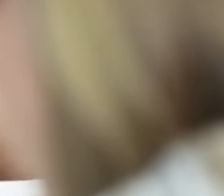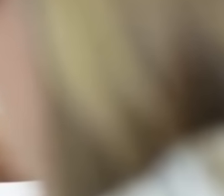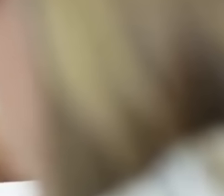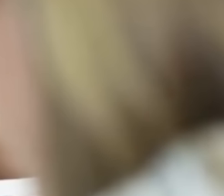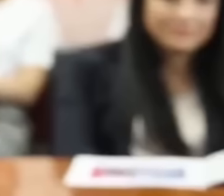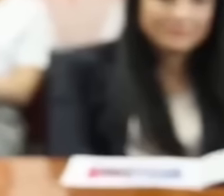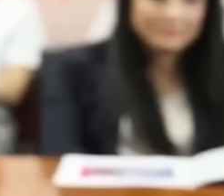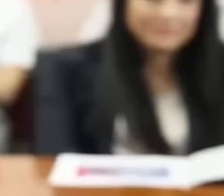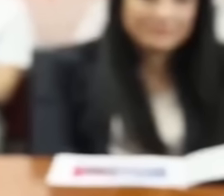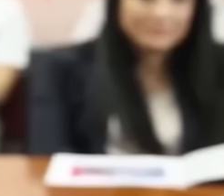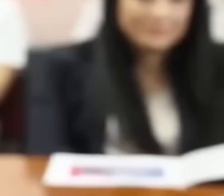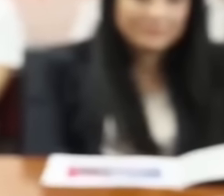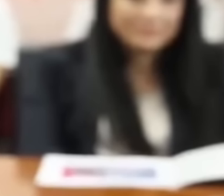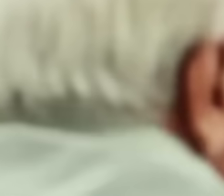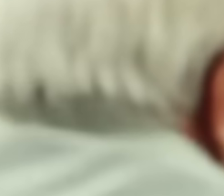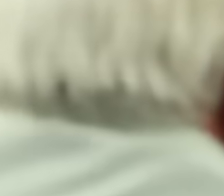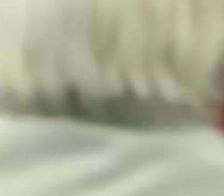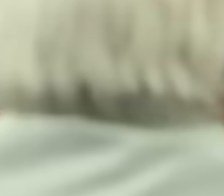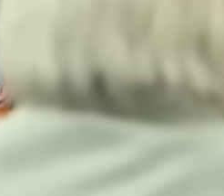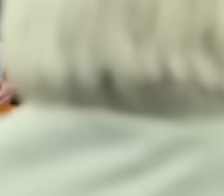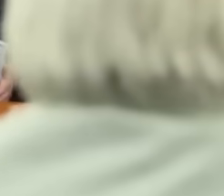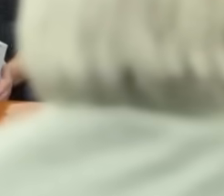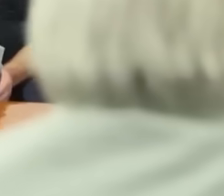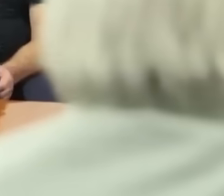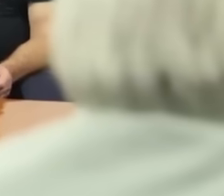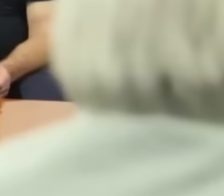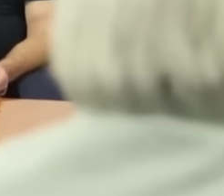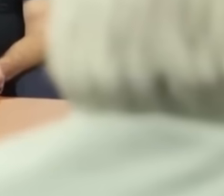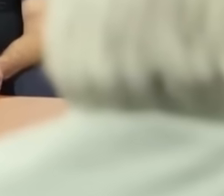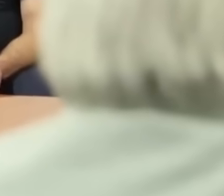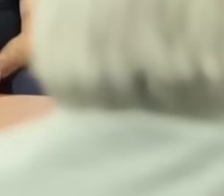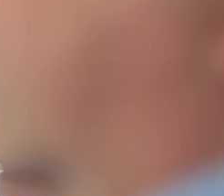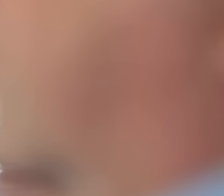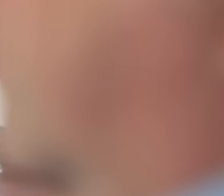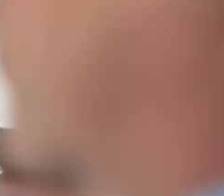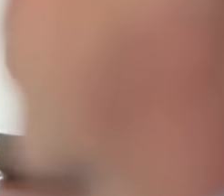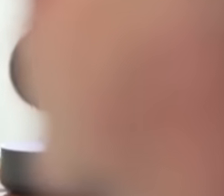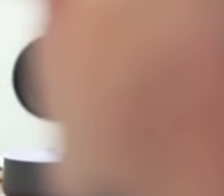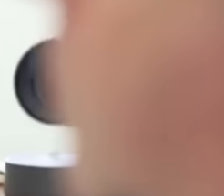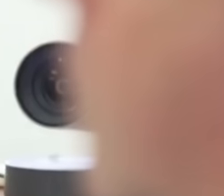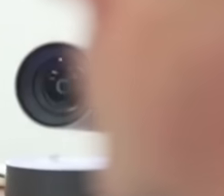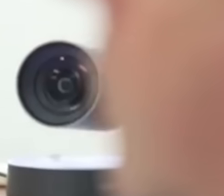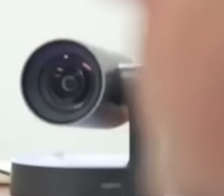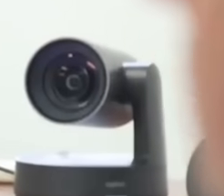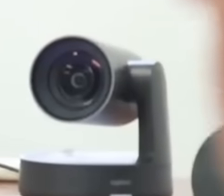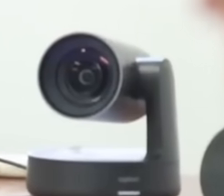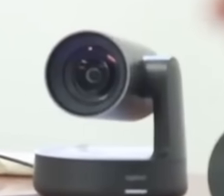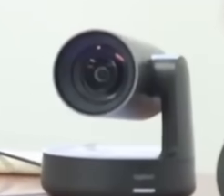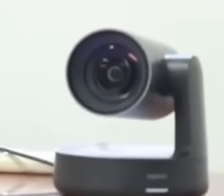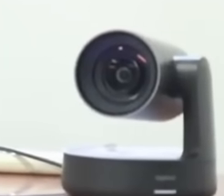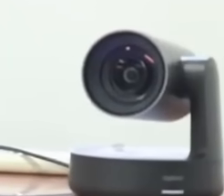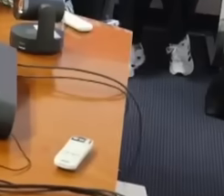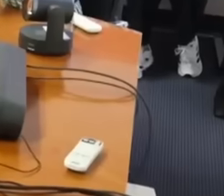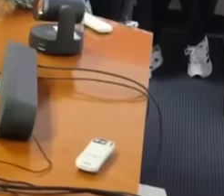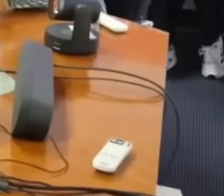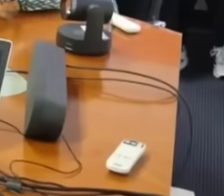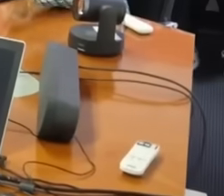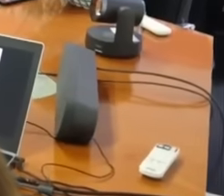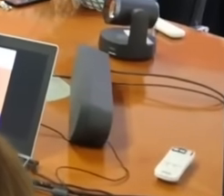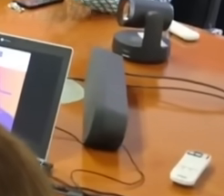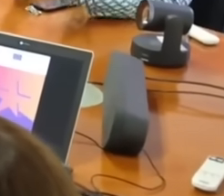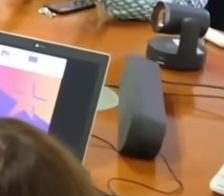punësimit, pedagog dhe student, u njohën me zhvillimet e fundit në disiplinat e lidhura me mediat, edukimin dhe artet, si dhe ndikimin